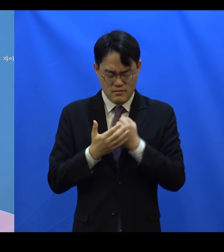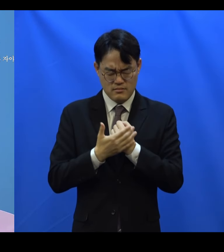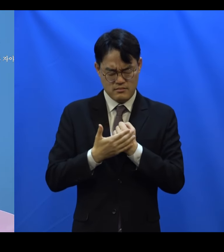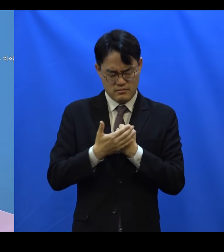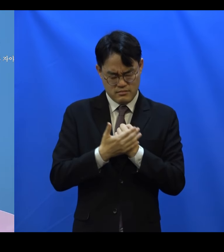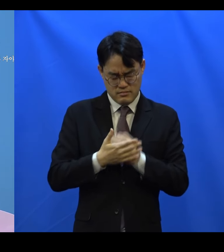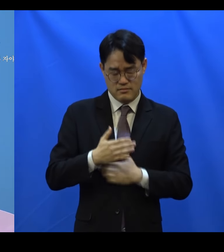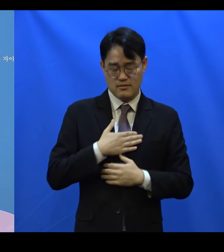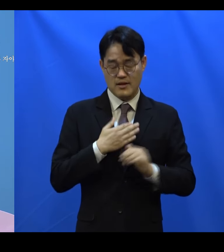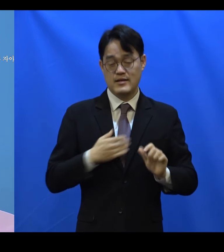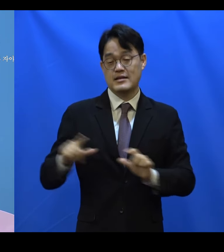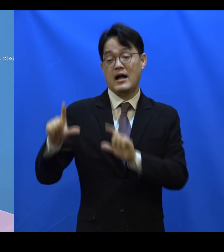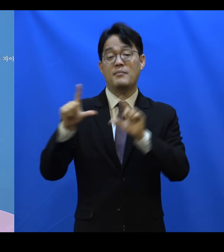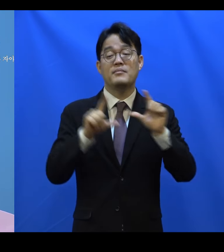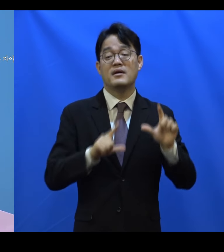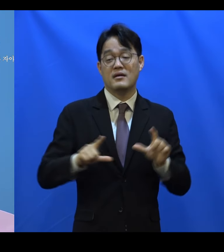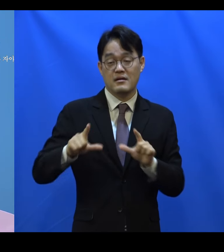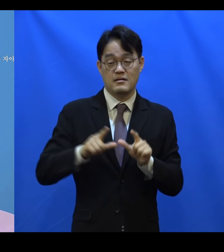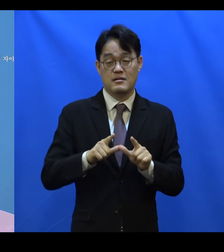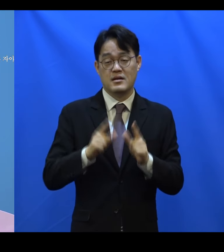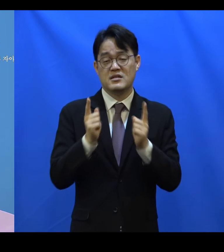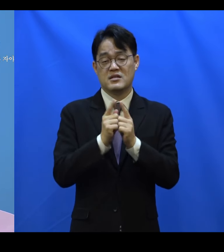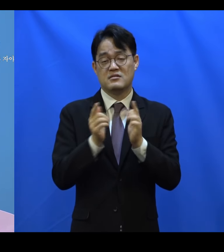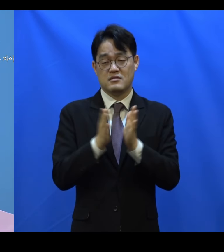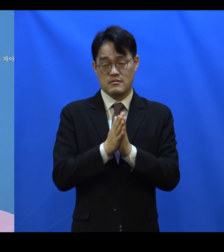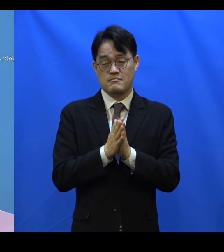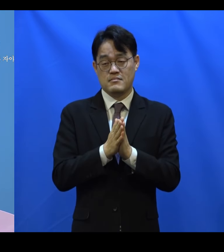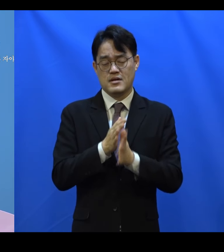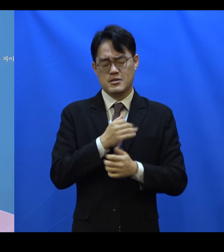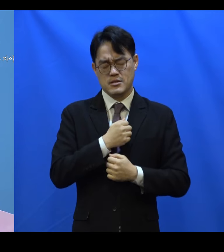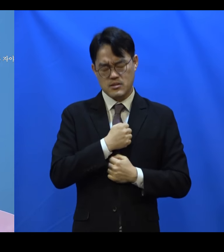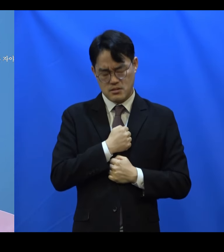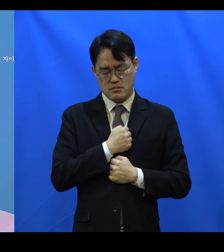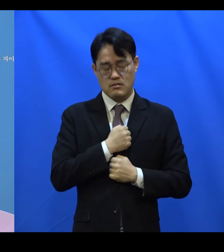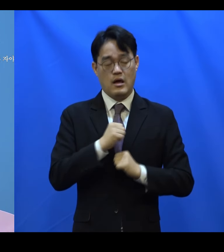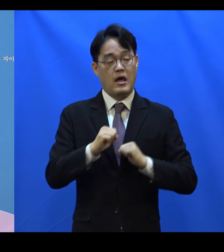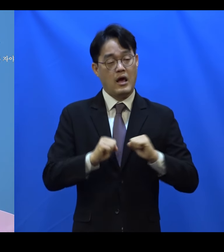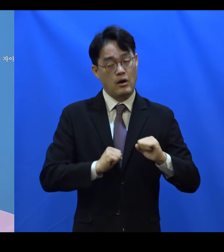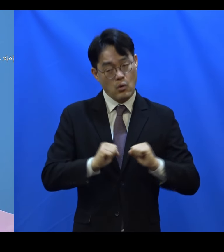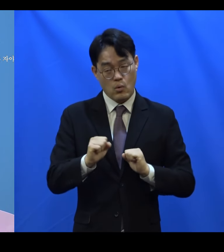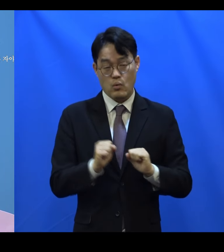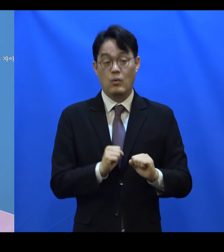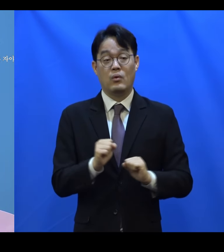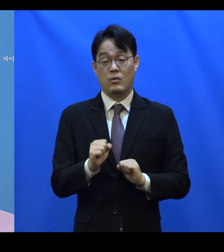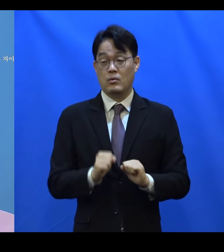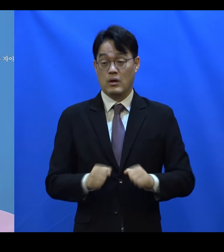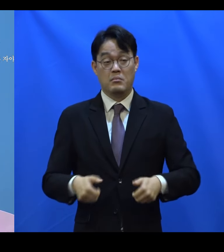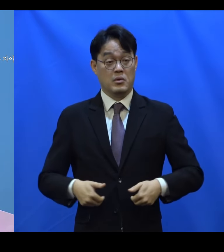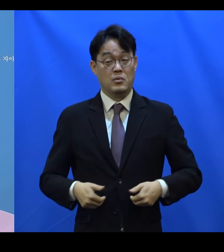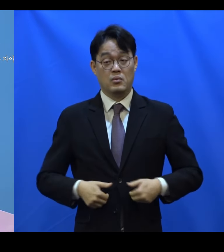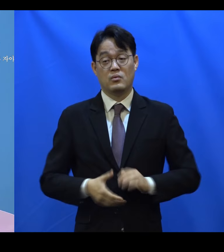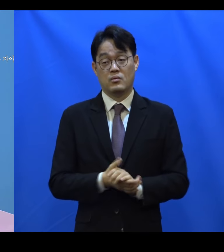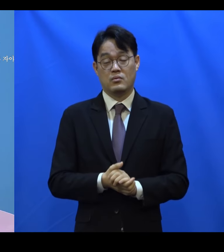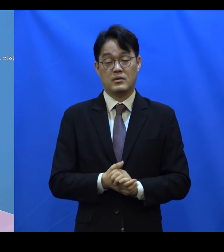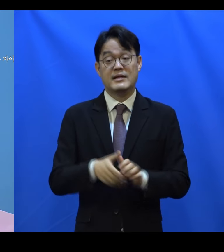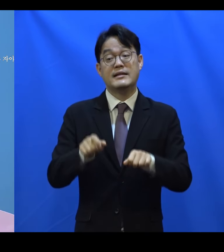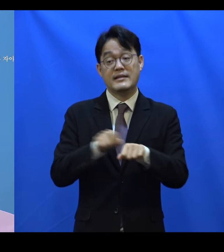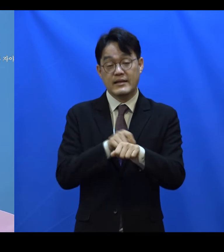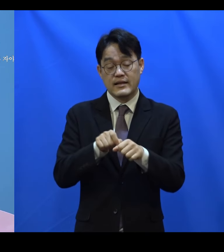적용하는데 이 아가스 안에는 어마어마한 비밀들이 많이 있습니다. 그래서 말씀들이 이제 나갈